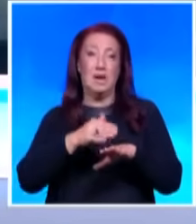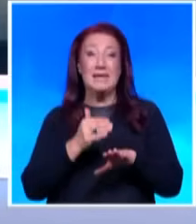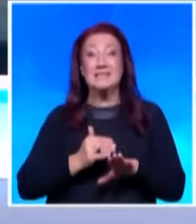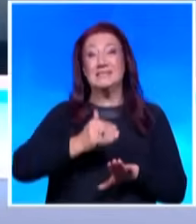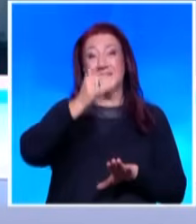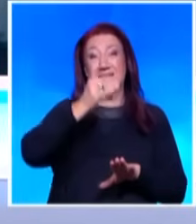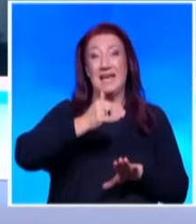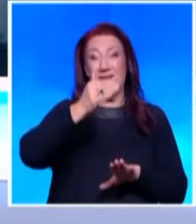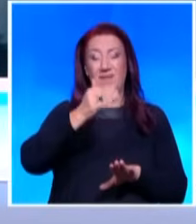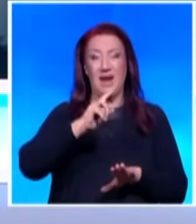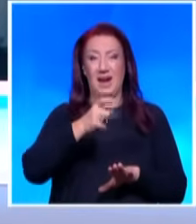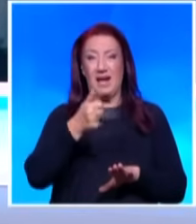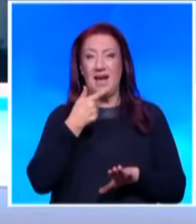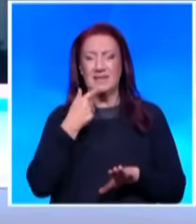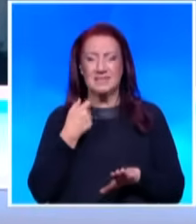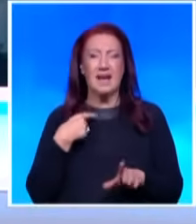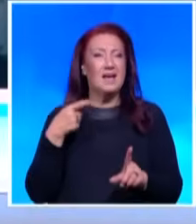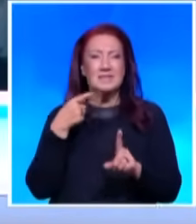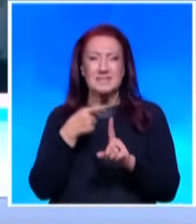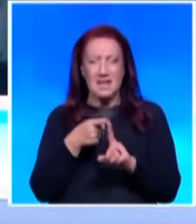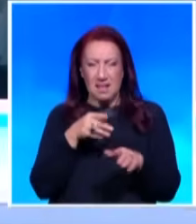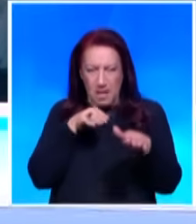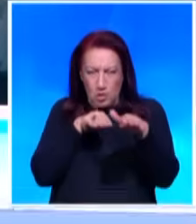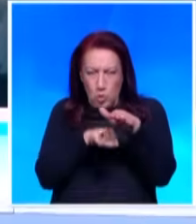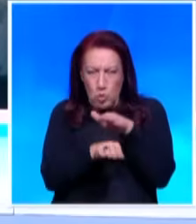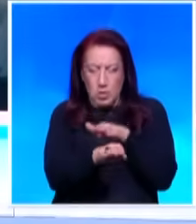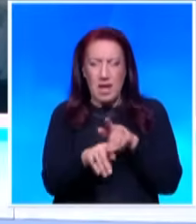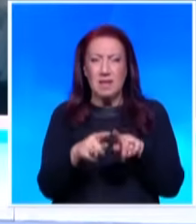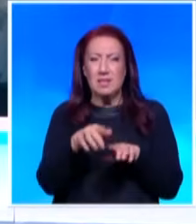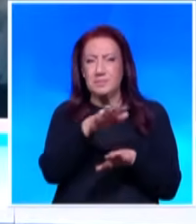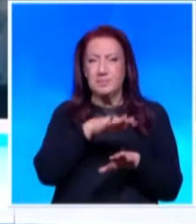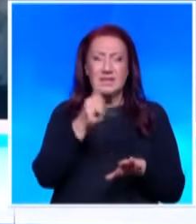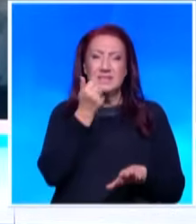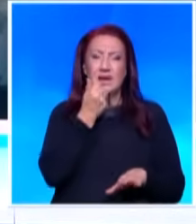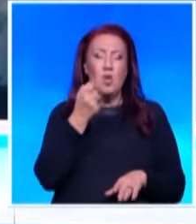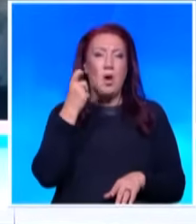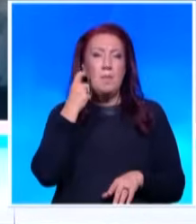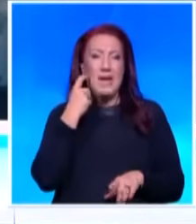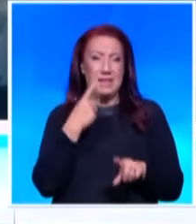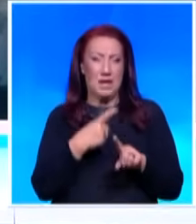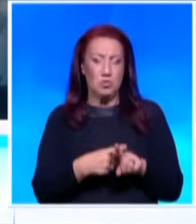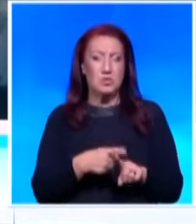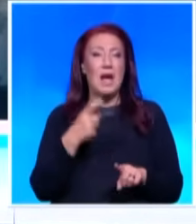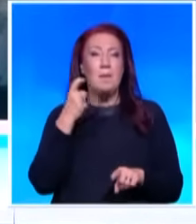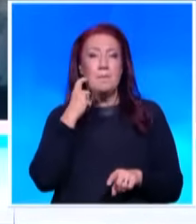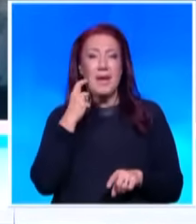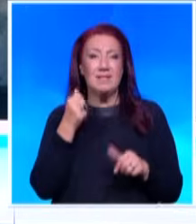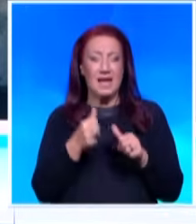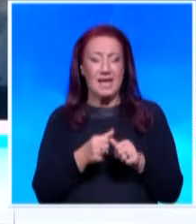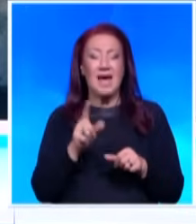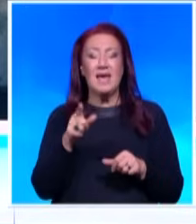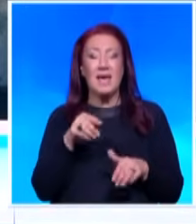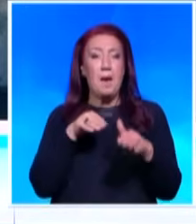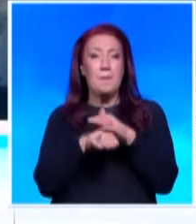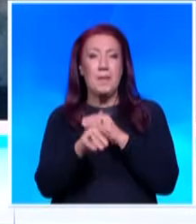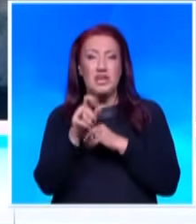на нападенията са подземни скривалища и тунели на Хамас в селищата Бейт Ханун, Бейт Лахия и в беженския лагер Джабалия.